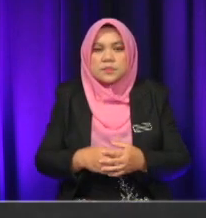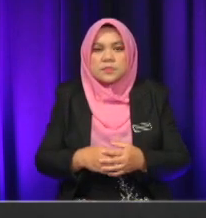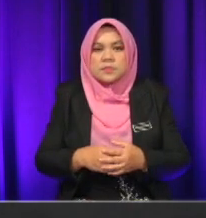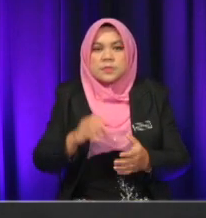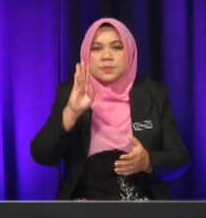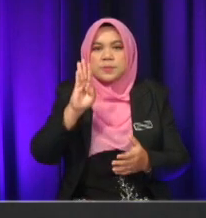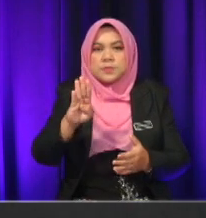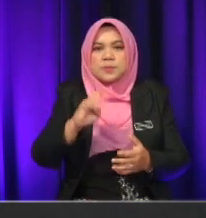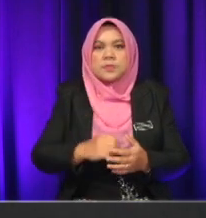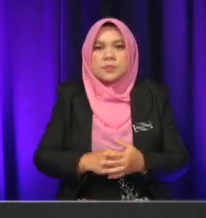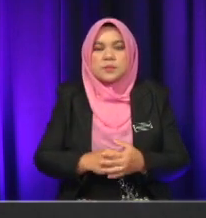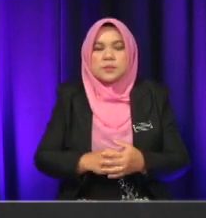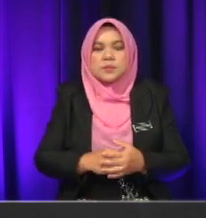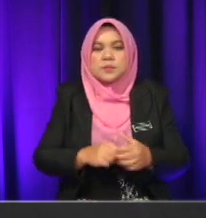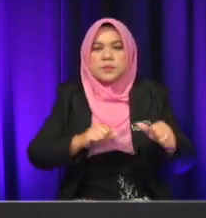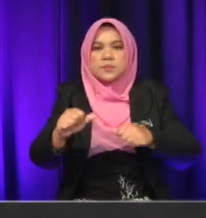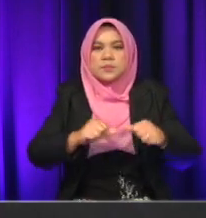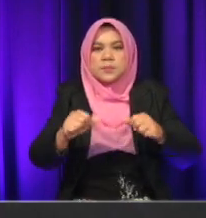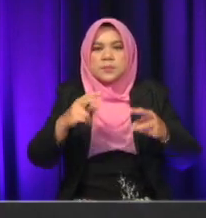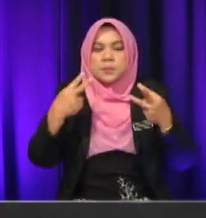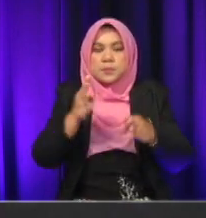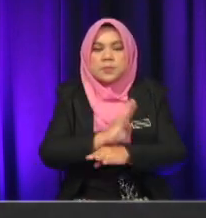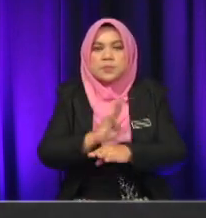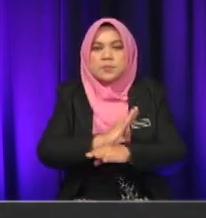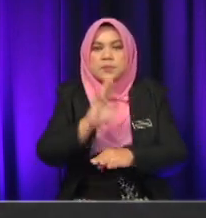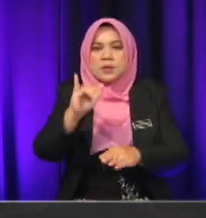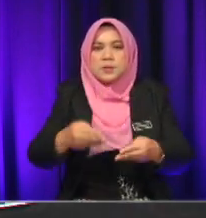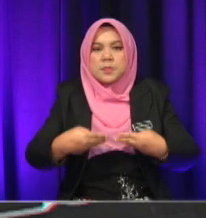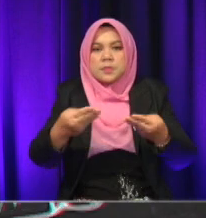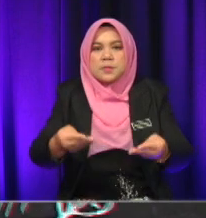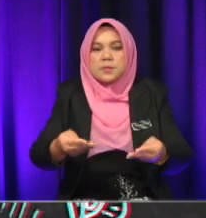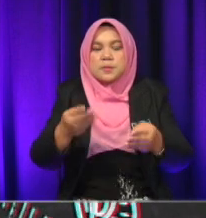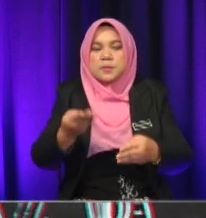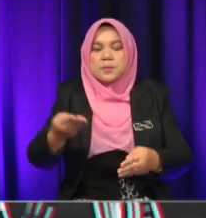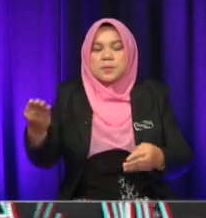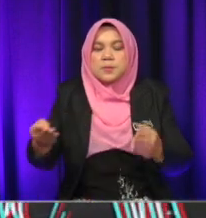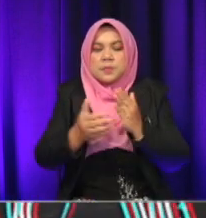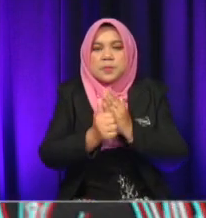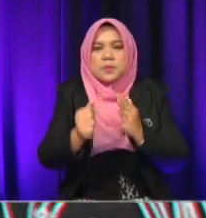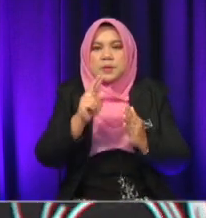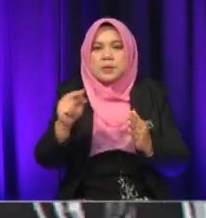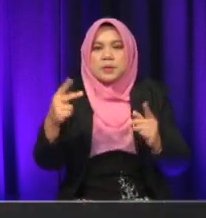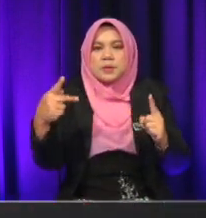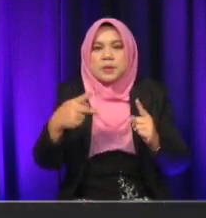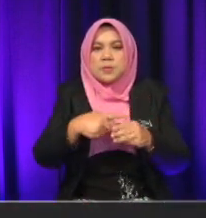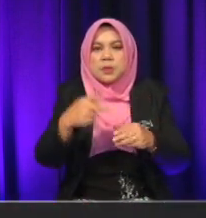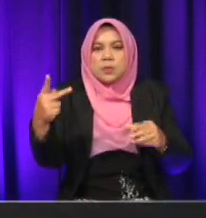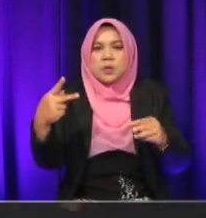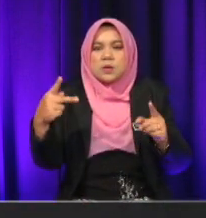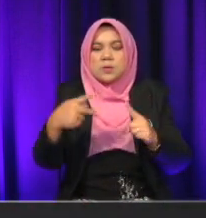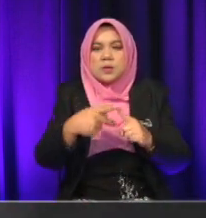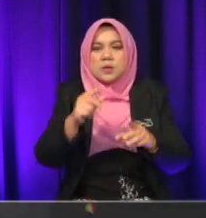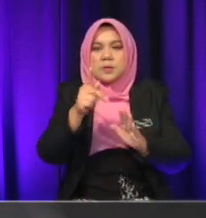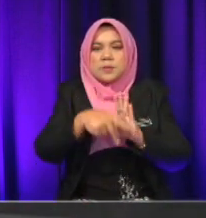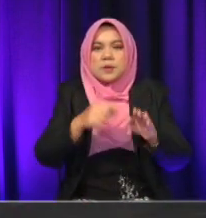B, cikgu. Aktiviti perniagaan yang menyalurkan barang dan perkhidmatan daripada pengeluar kepada pengguna. Betul ke, cikgu?